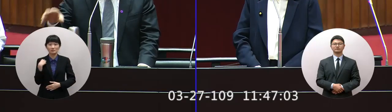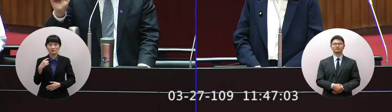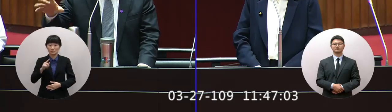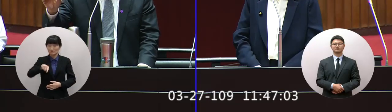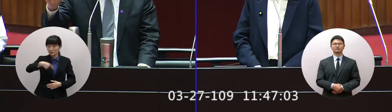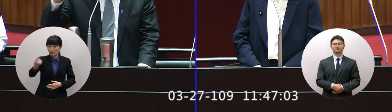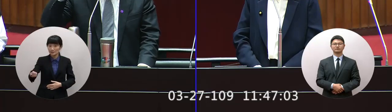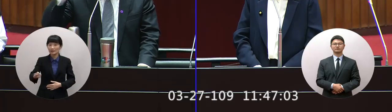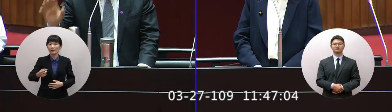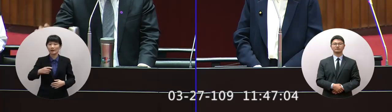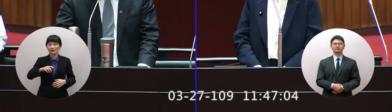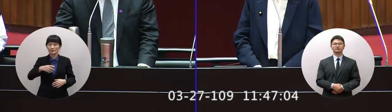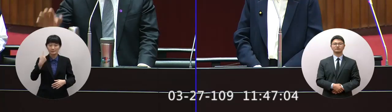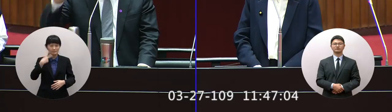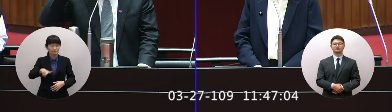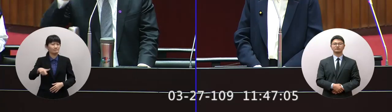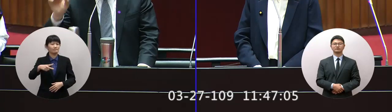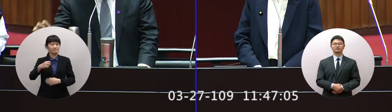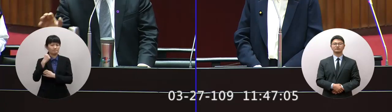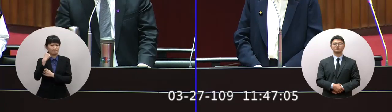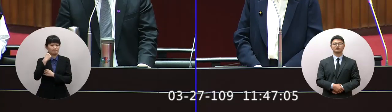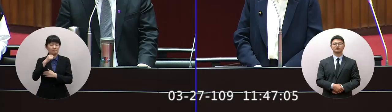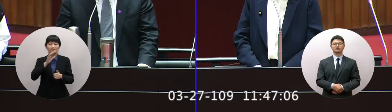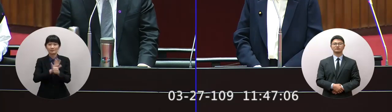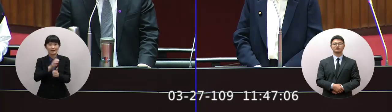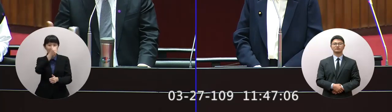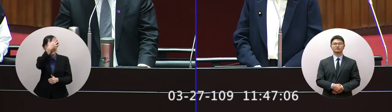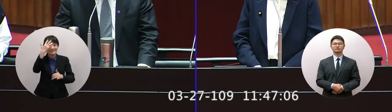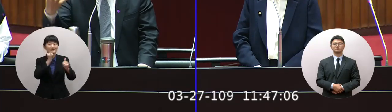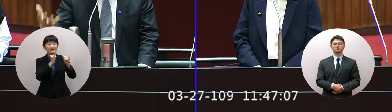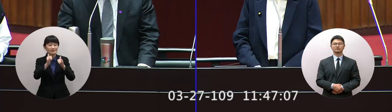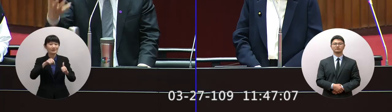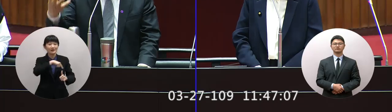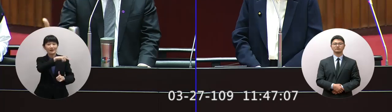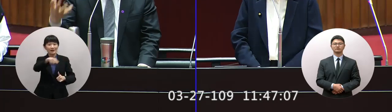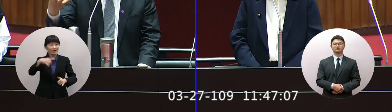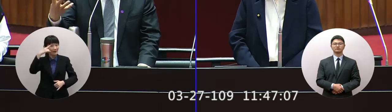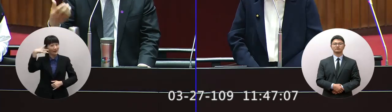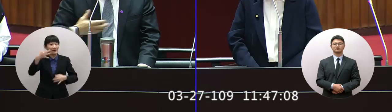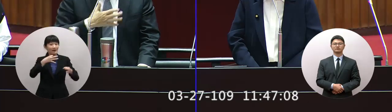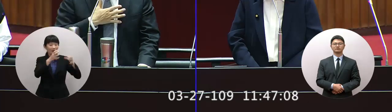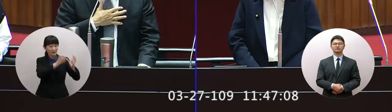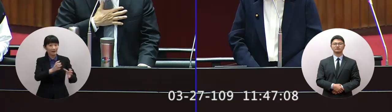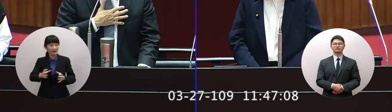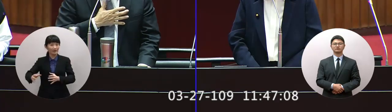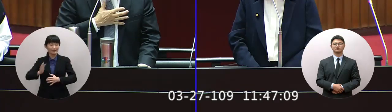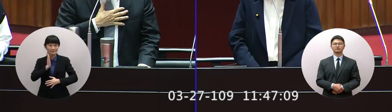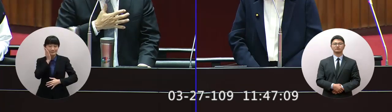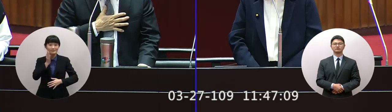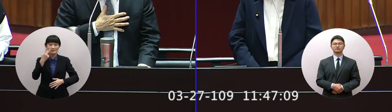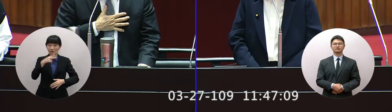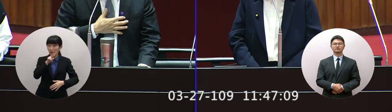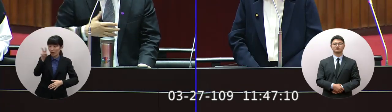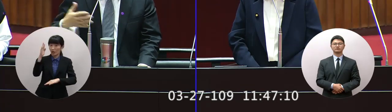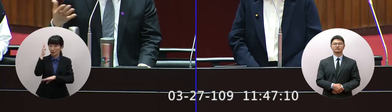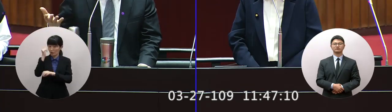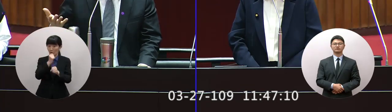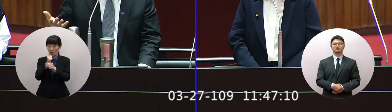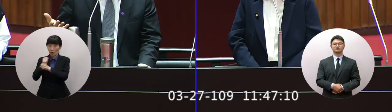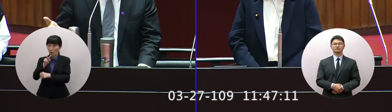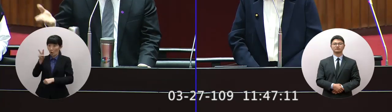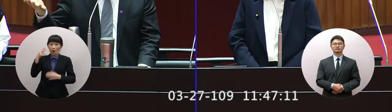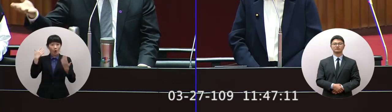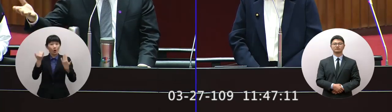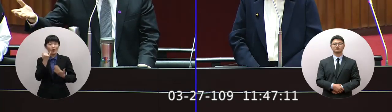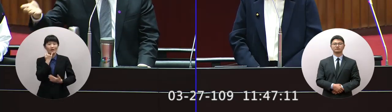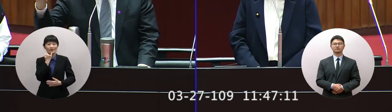再让这些新创者，让这些年轻人他们更觉得政府有在做。所以我一